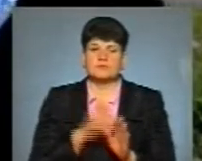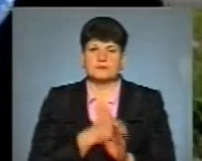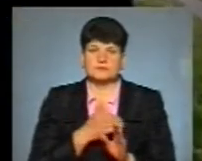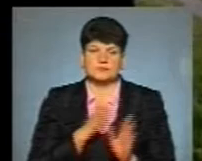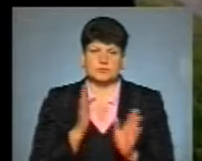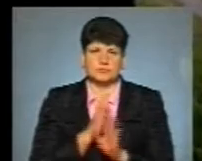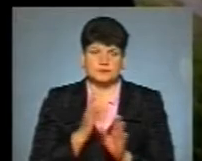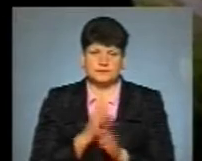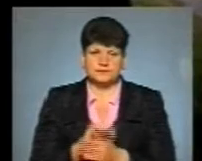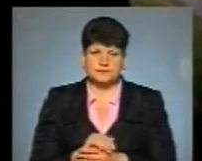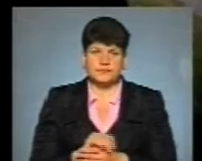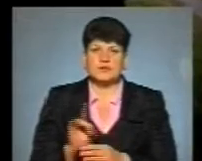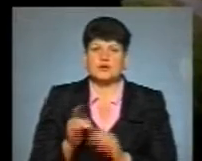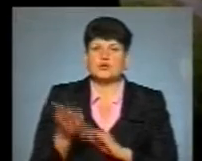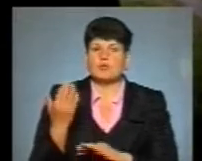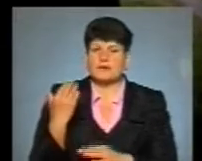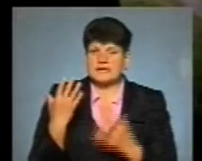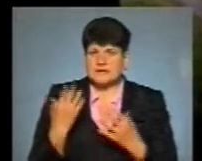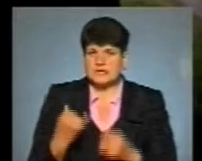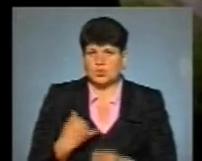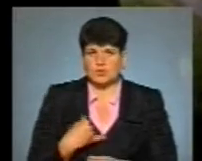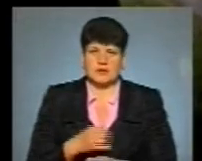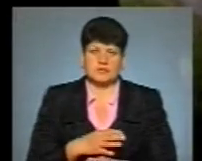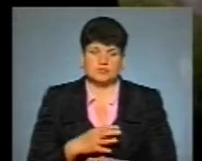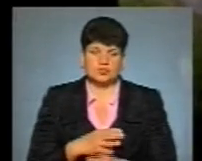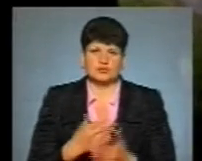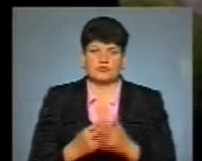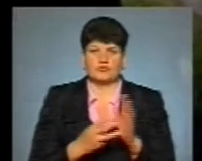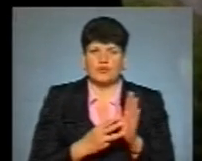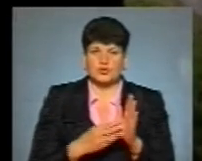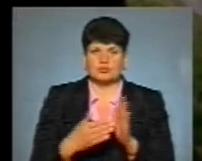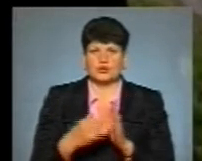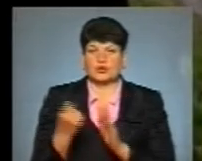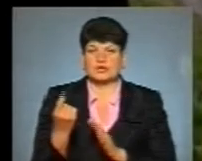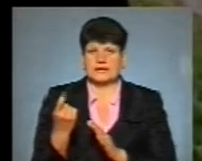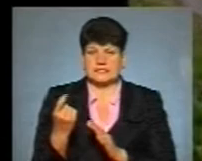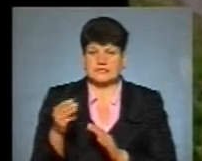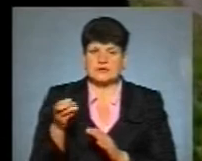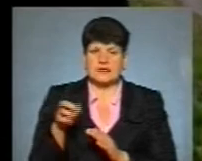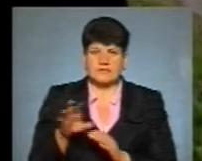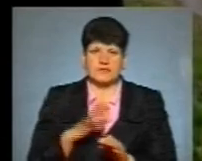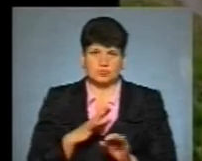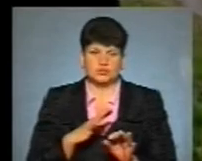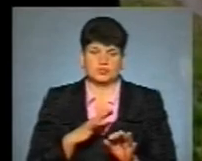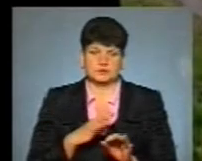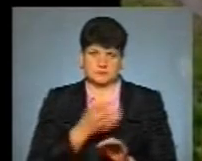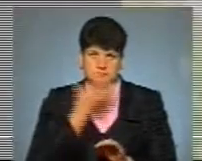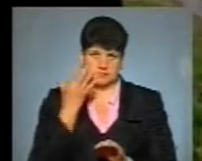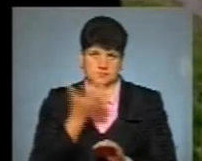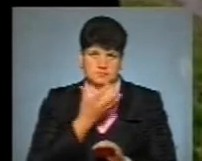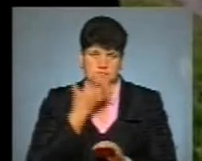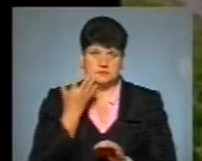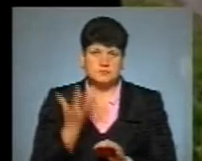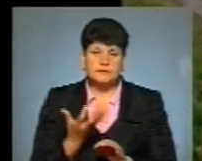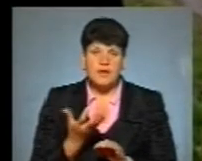Оксана Озимків. Що попередні дні, в нас десь так скажемо, від числа 8 по 11 число були достатньо такі високі температурні